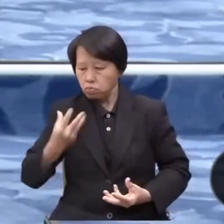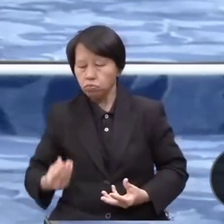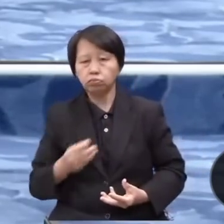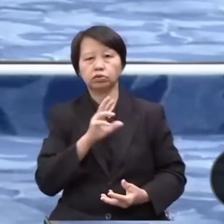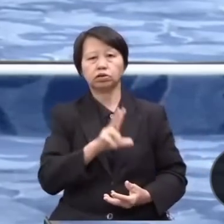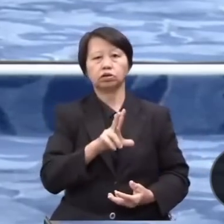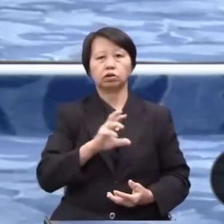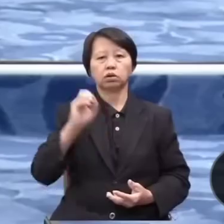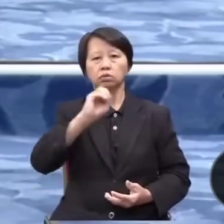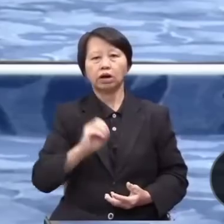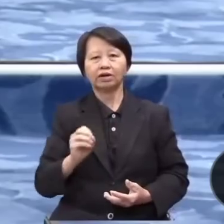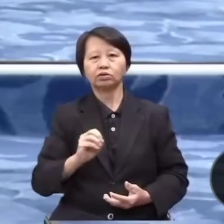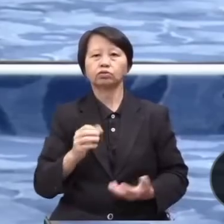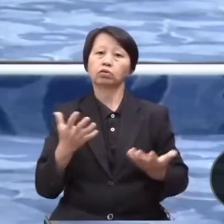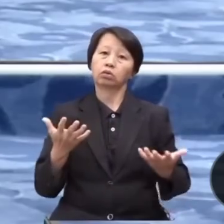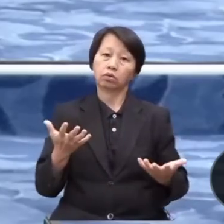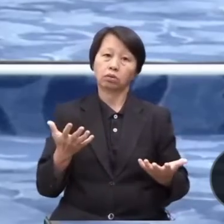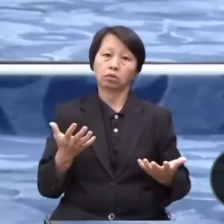3%.